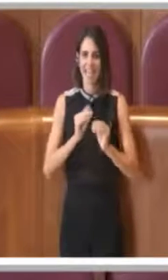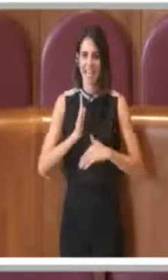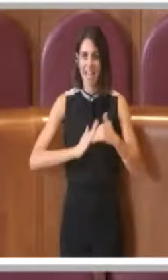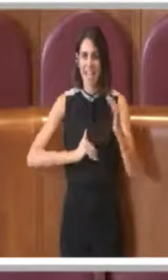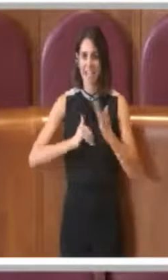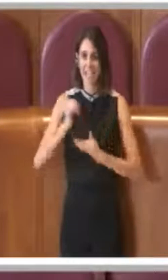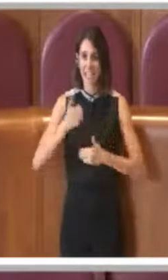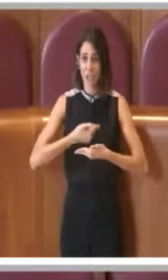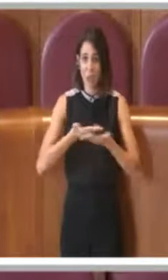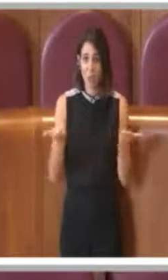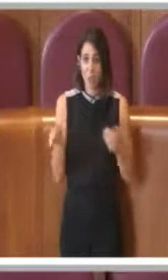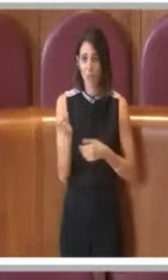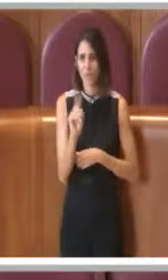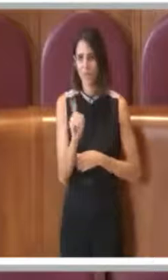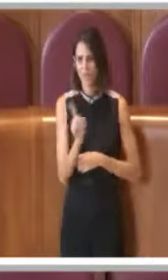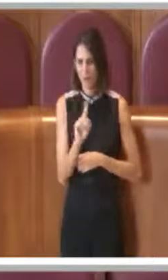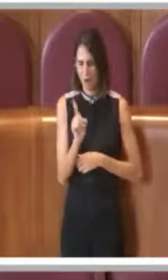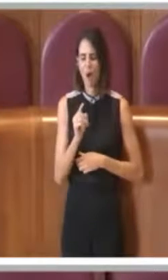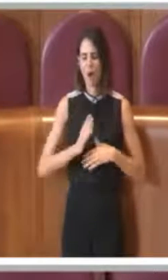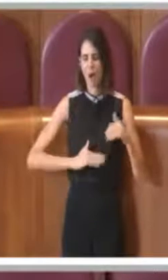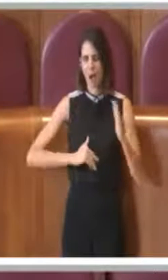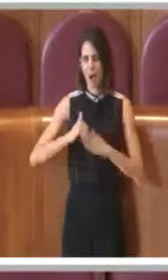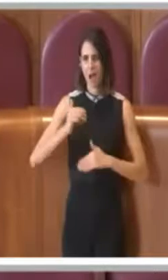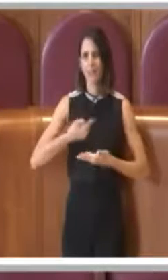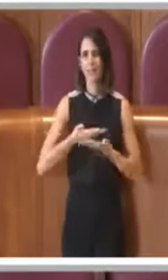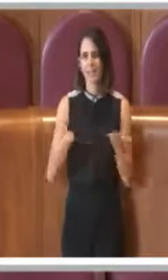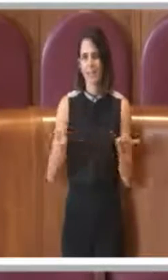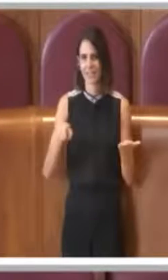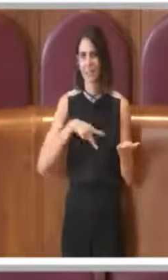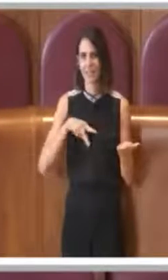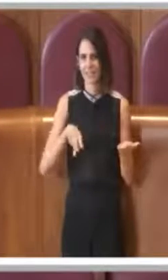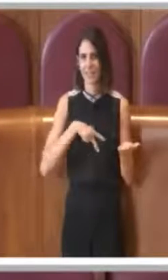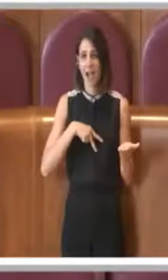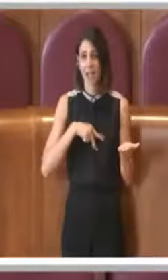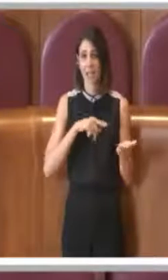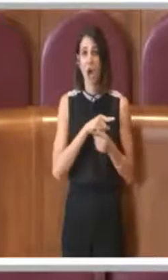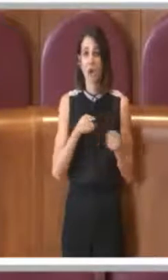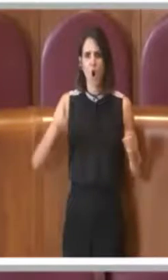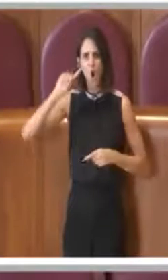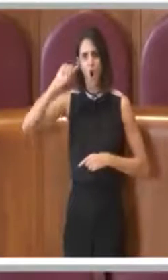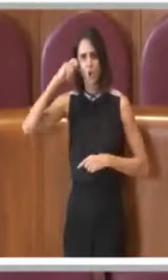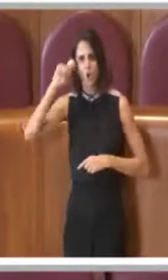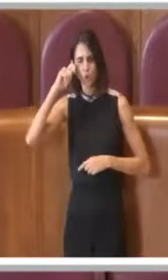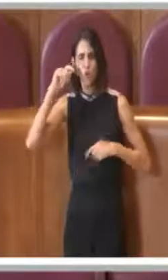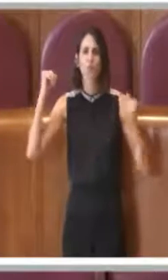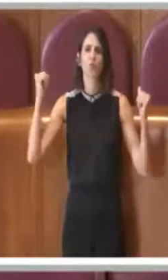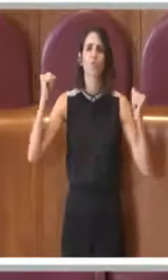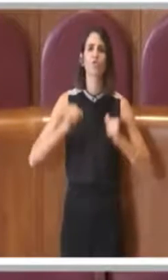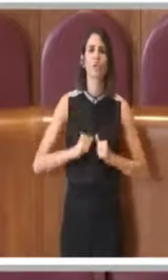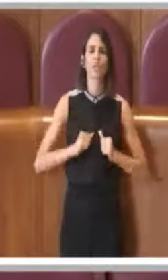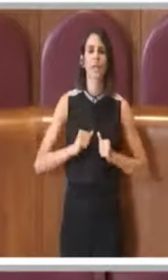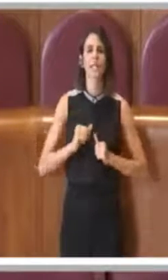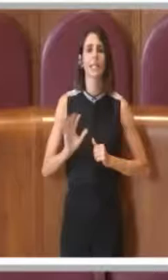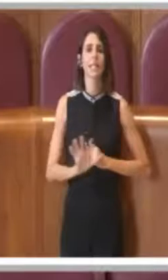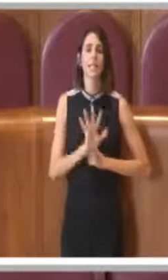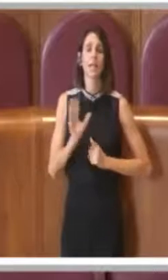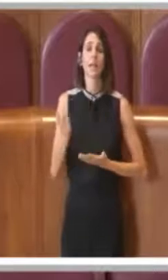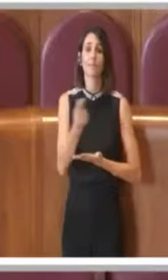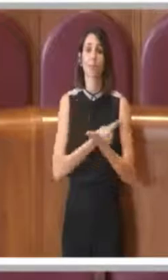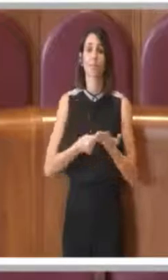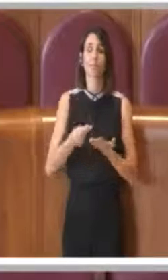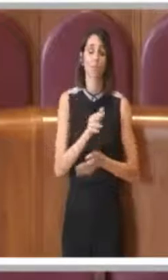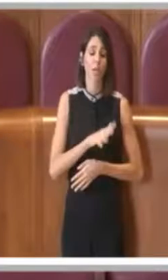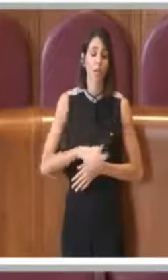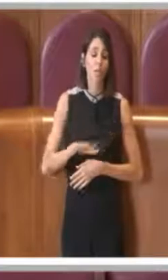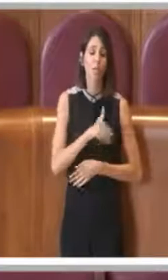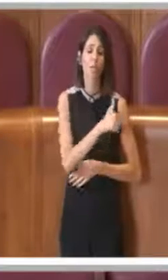fanno i privati, quelli che hanno truffato fino ad oggi tutti gli abitanti delle zone, dei piani di zona 167. Mi sembra